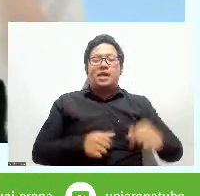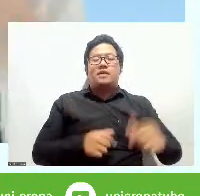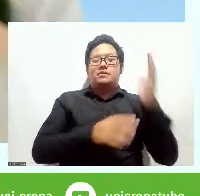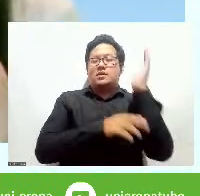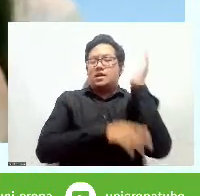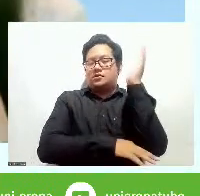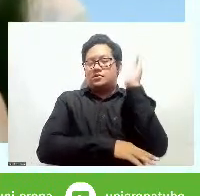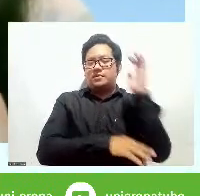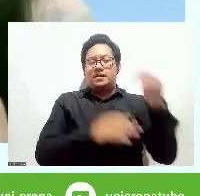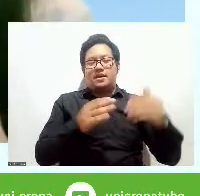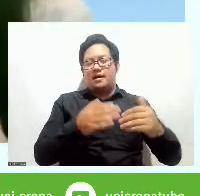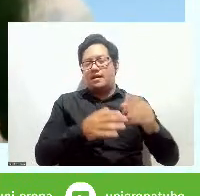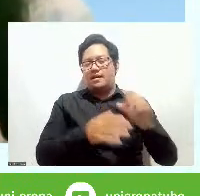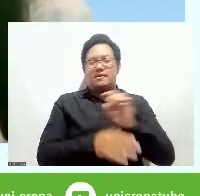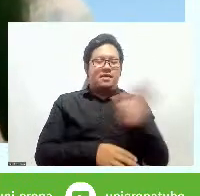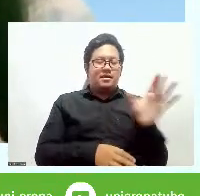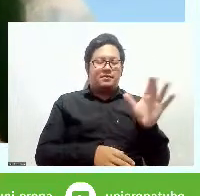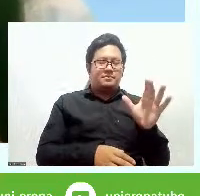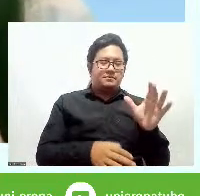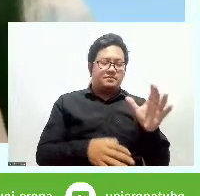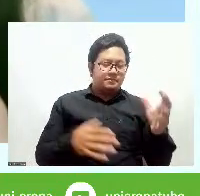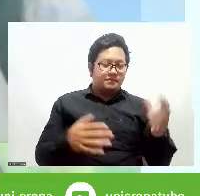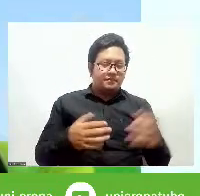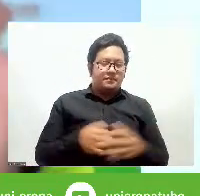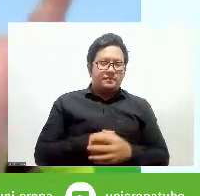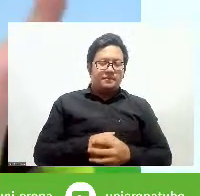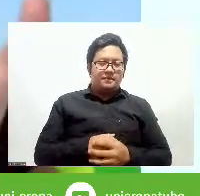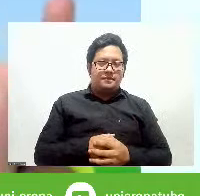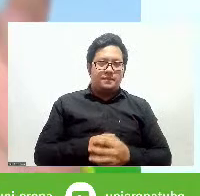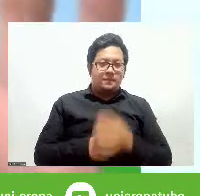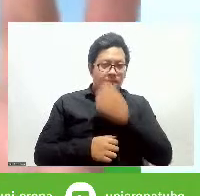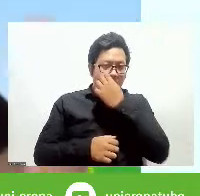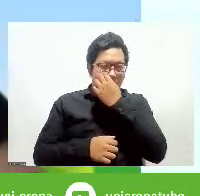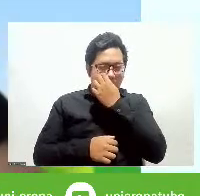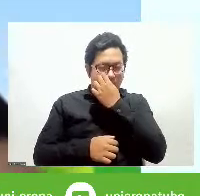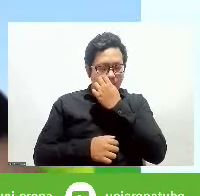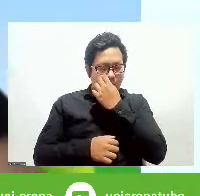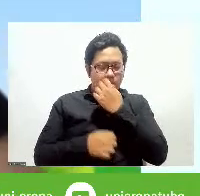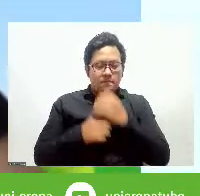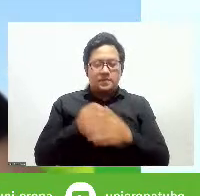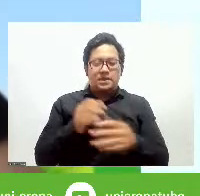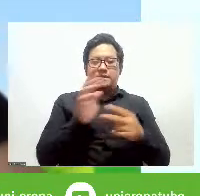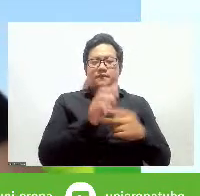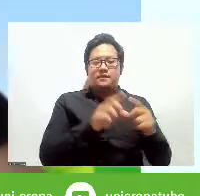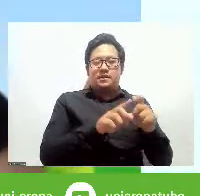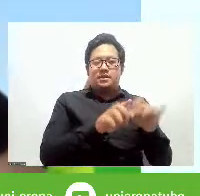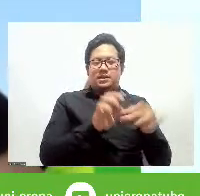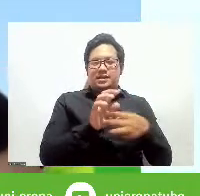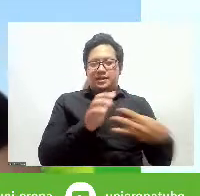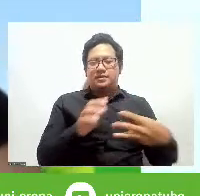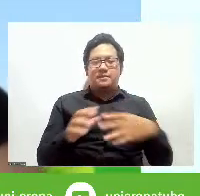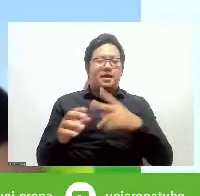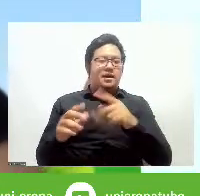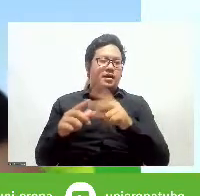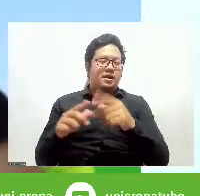dan juga cara untuk boleh berfoto bersama berdua silahkan